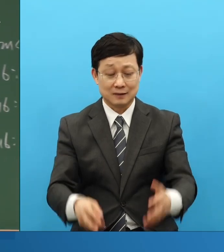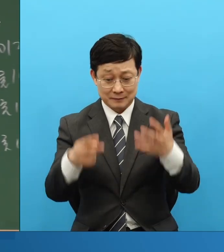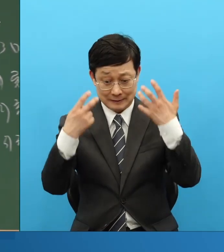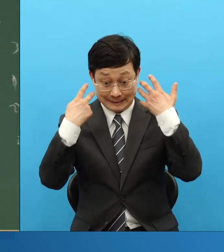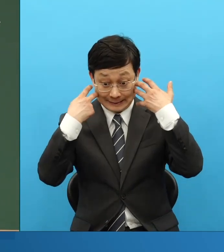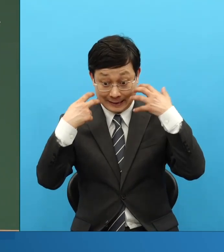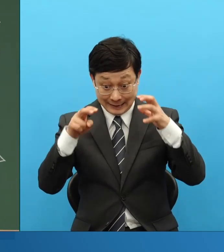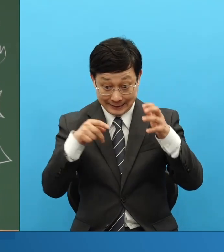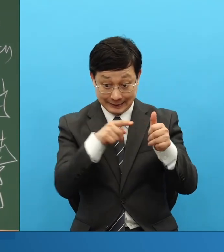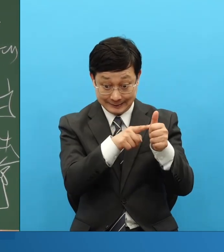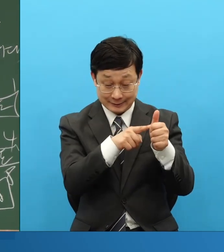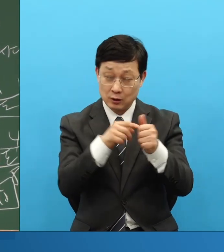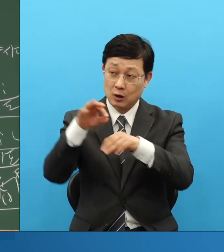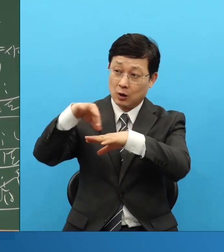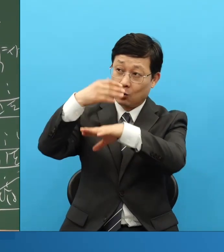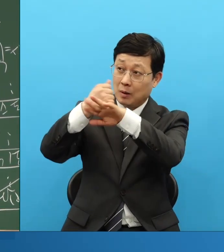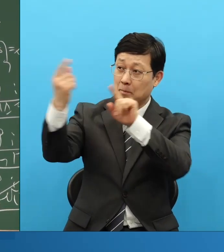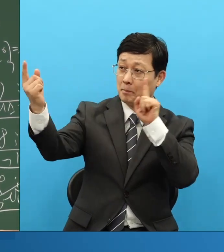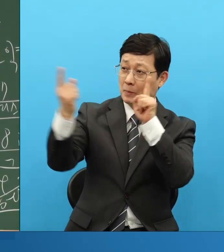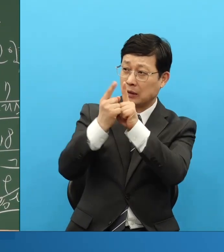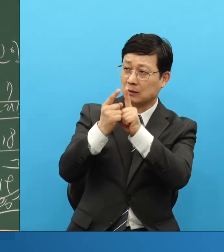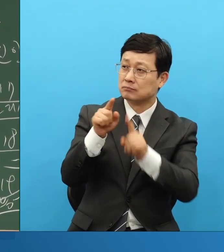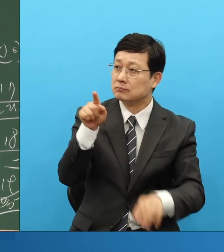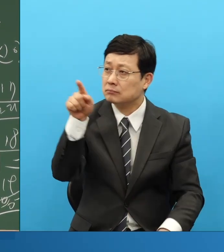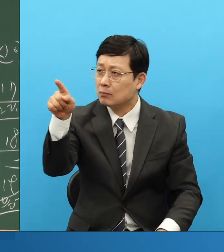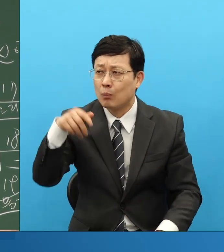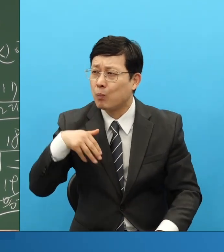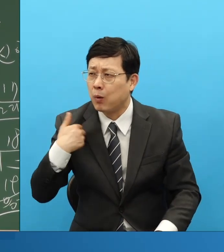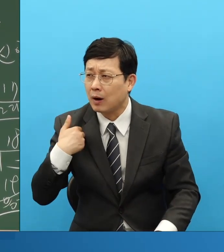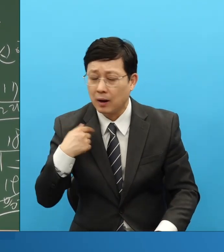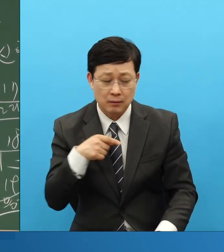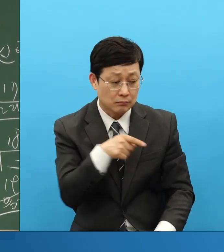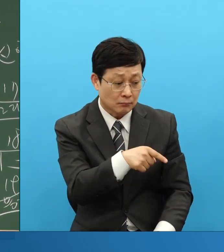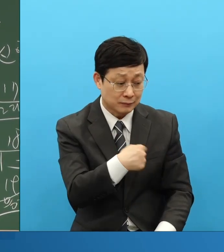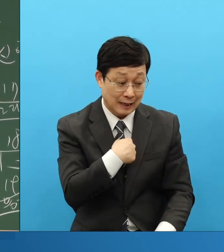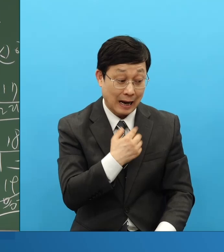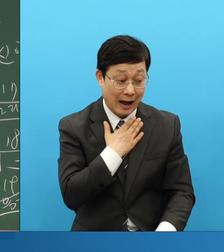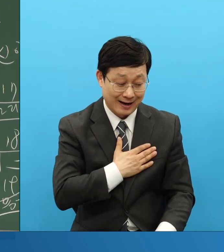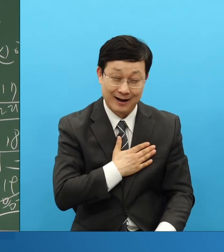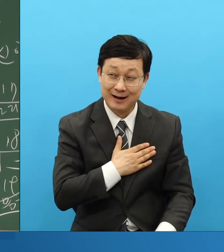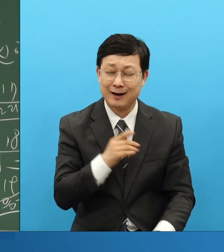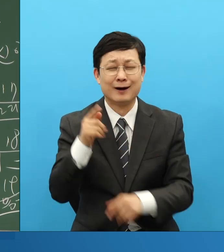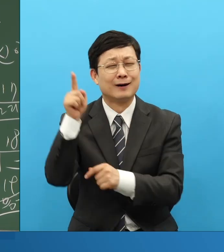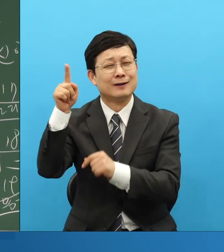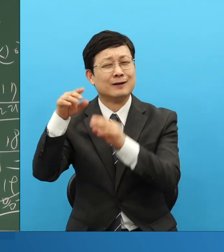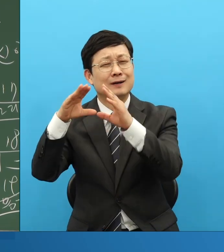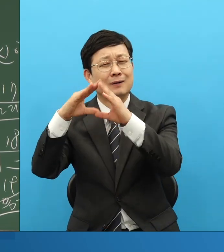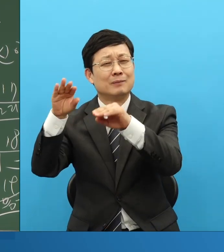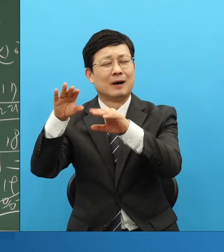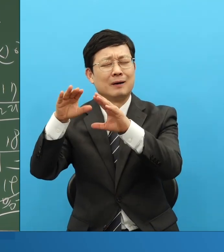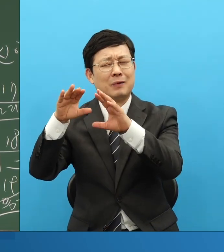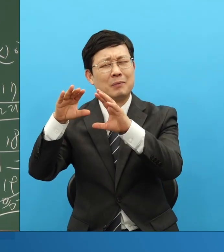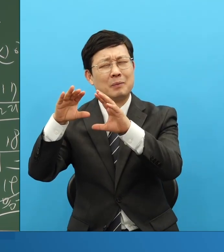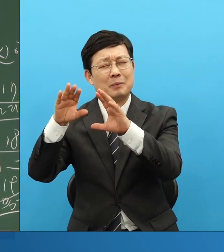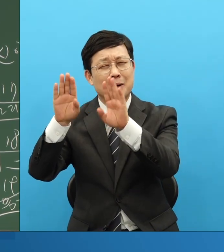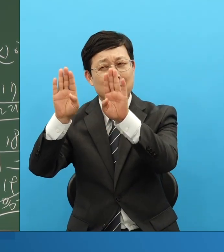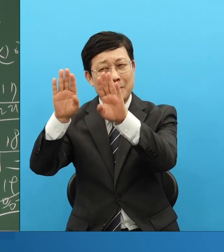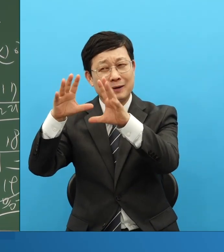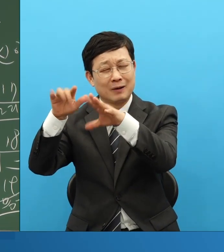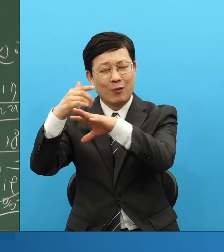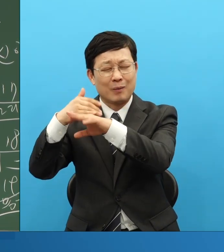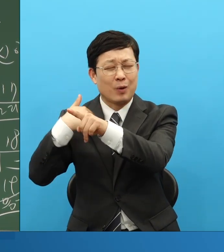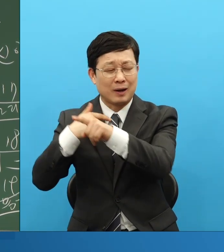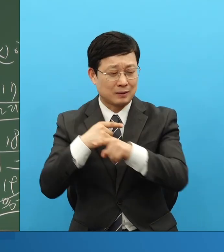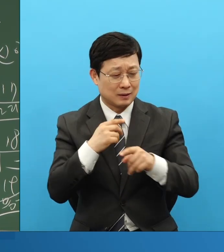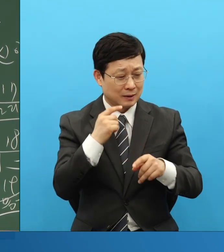만났을 때도 그랬습니다. Even when Daniel met the king, it was like that. 그 말은 무슨 말인가 하니까 하나님이 여러분에게 기도 조금 하고 있으면